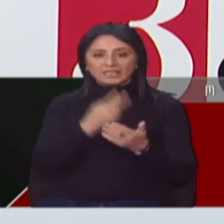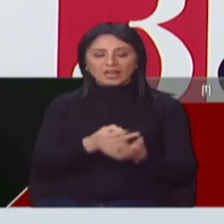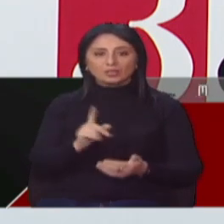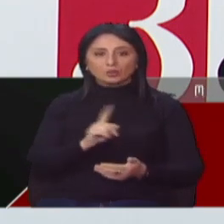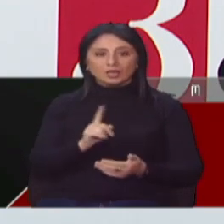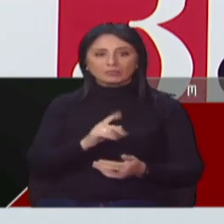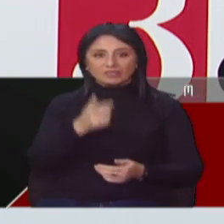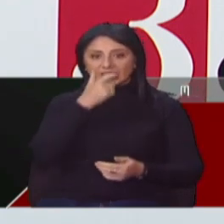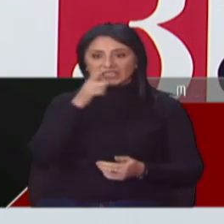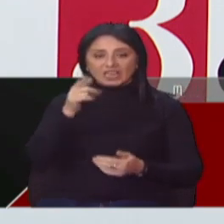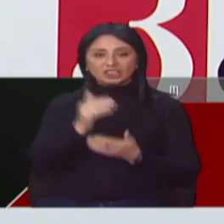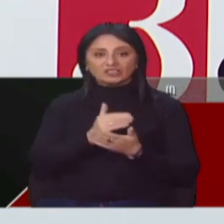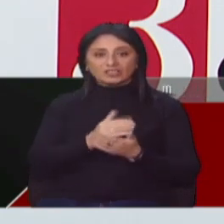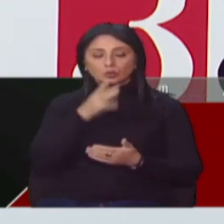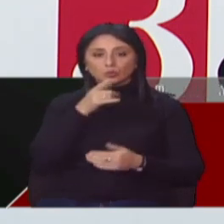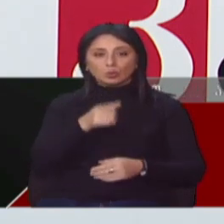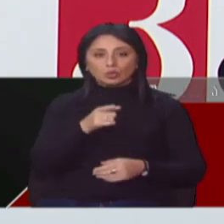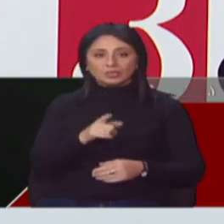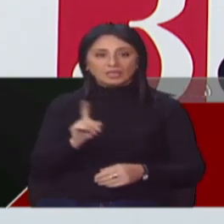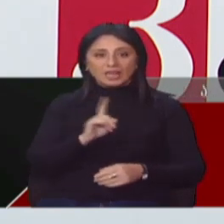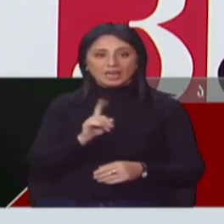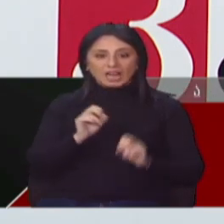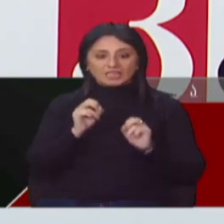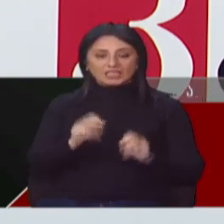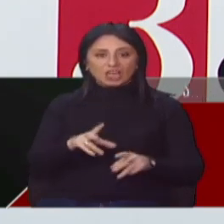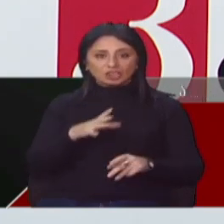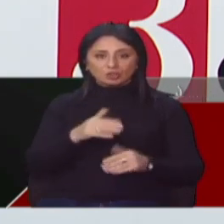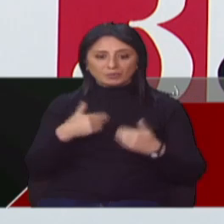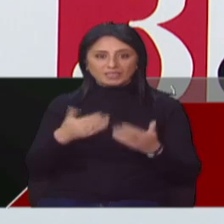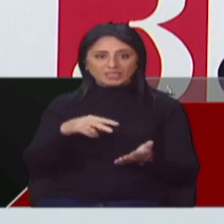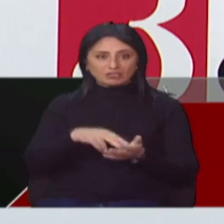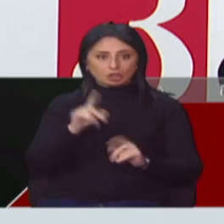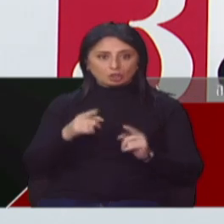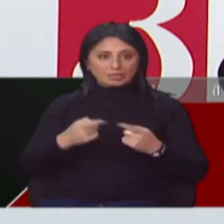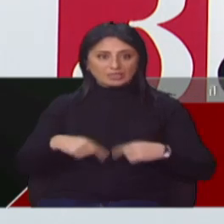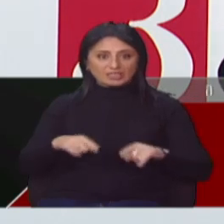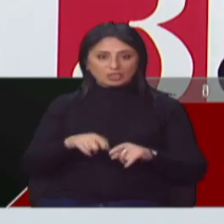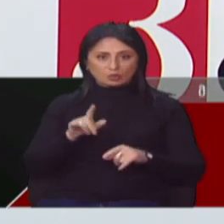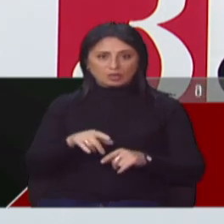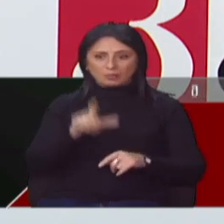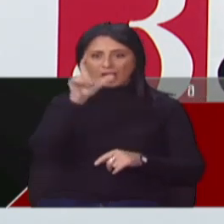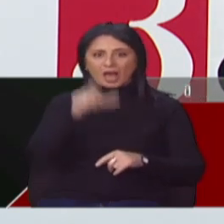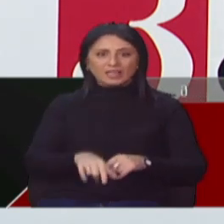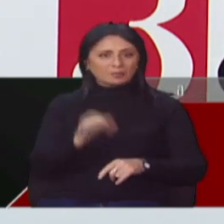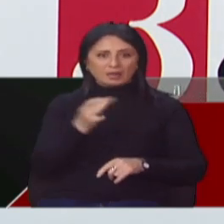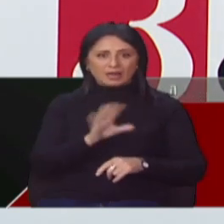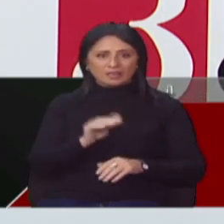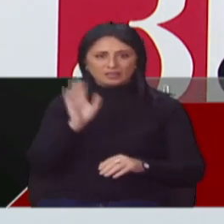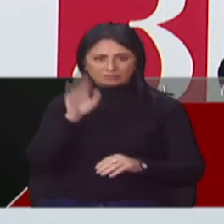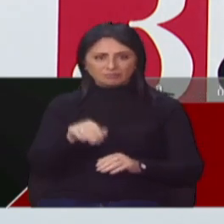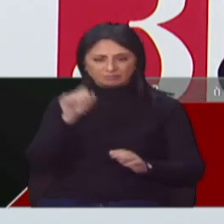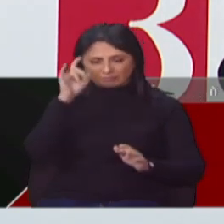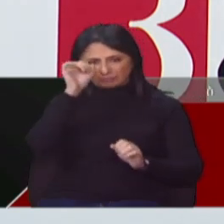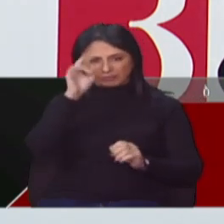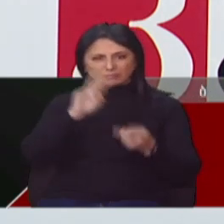თუ სააკაშვილის რეჟიმის დროს რა საშიშროების წინაშე იდგა ზოგადად საზოგადოება. და